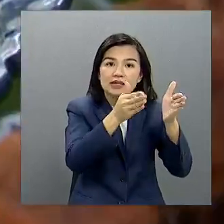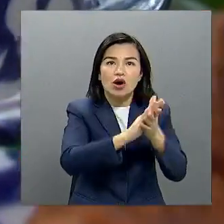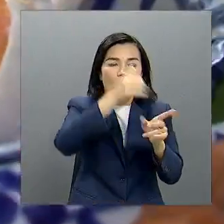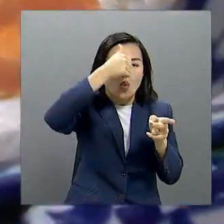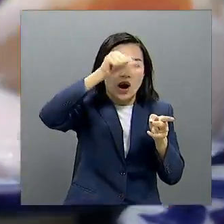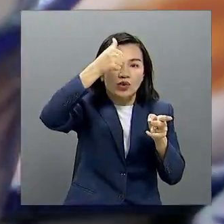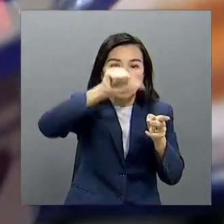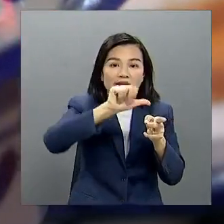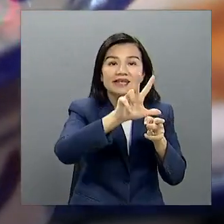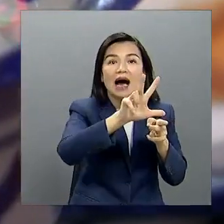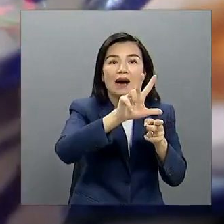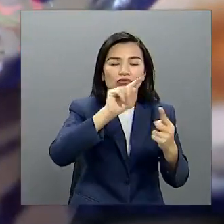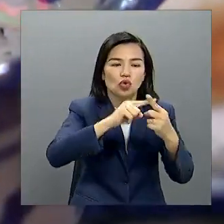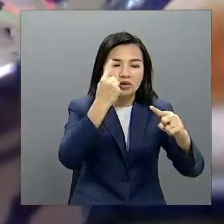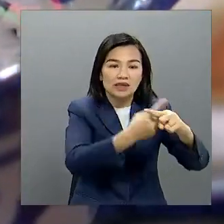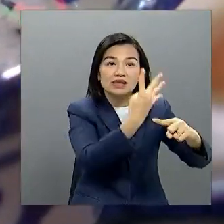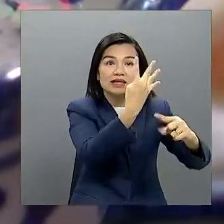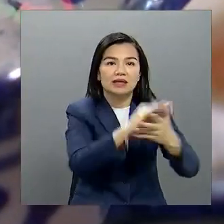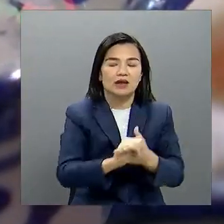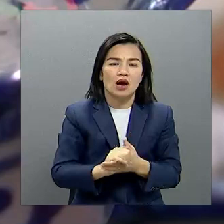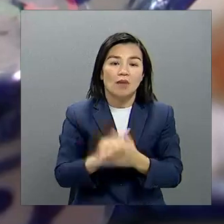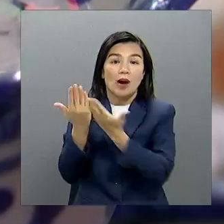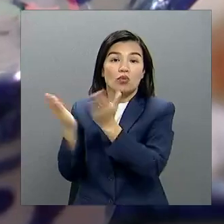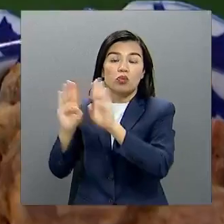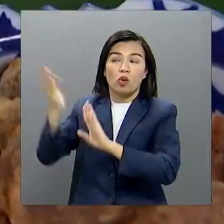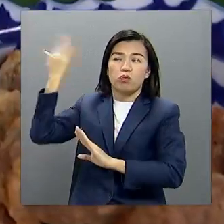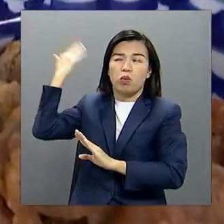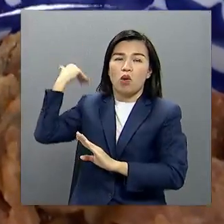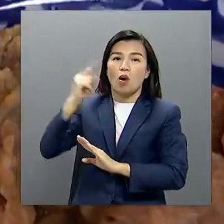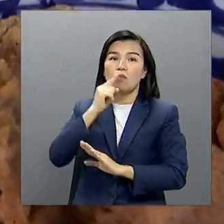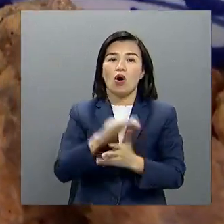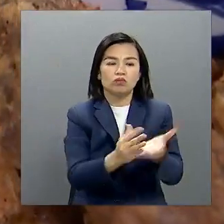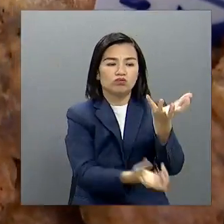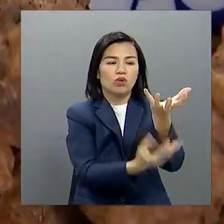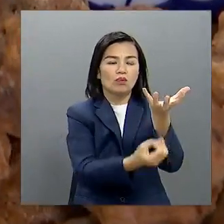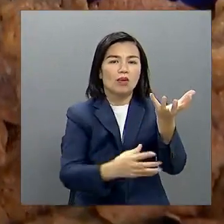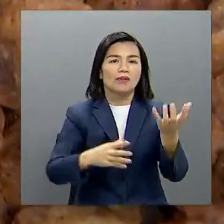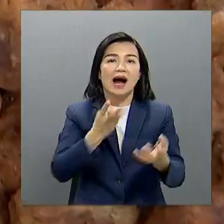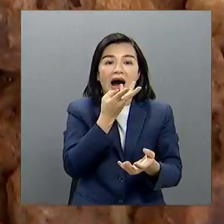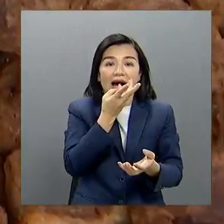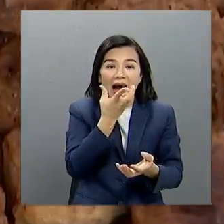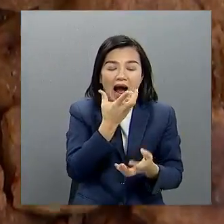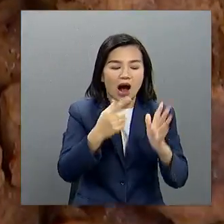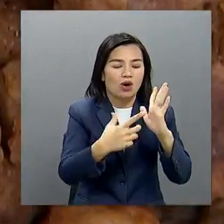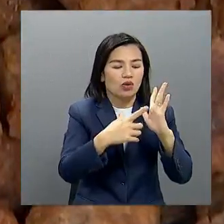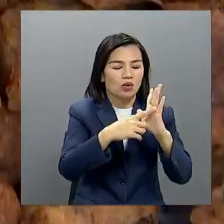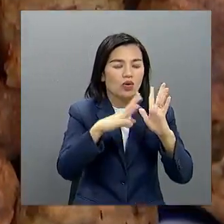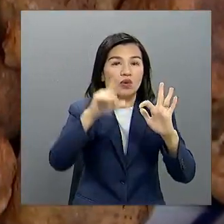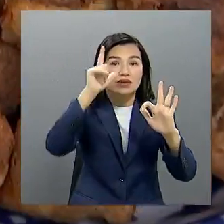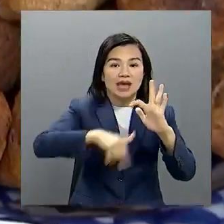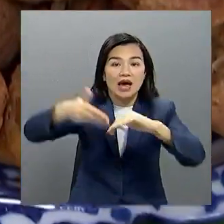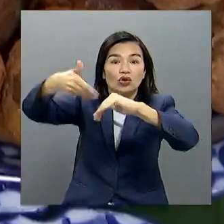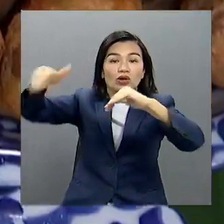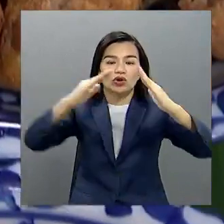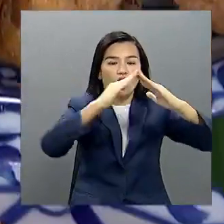ายนนะคะปู่ย่าตายายเราบอกว่าการหุงข้าวแช่นะ1หุงข้าวแช่เราต้องหุงนอกชายคานะคะหุงในชายคาไ